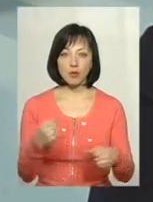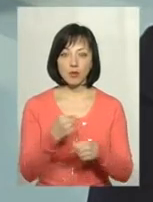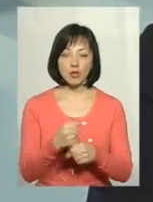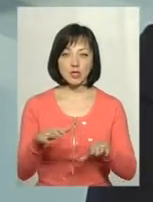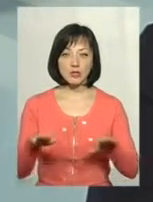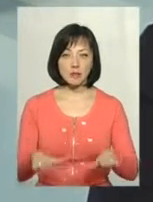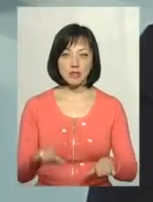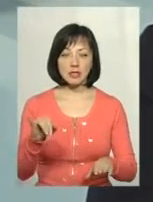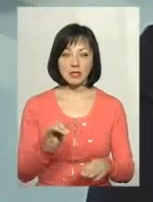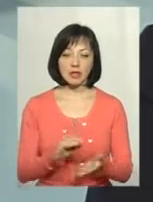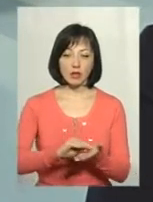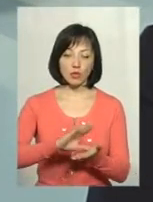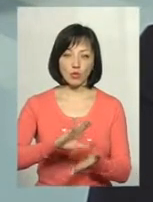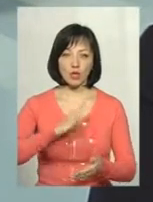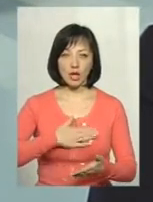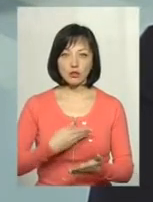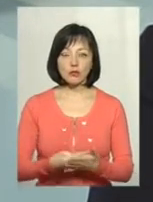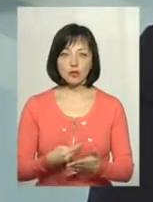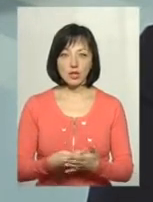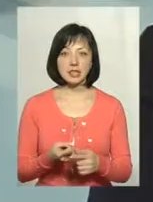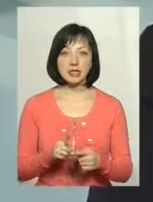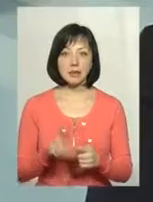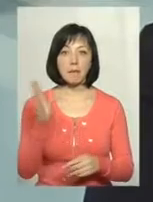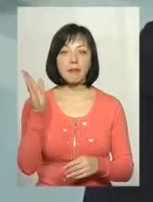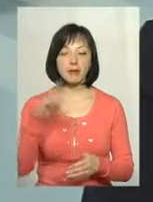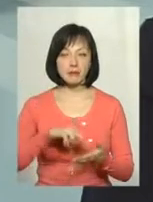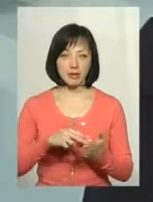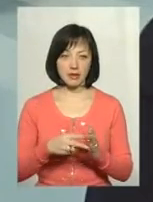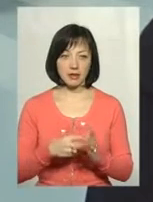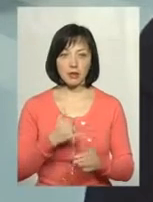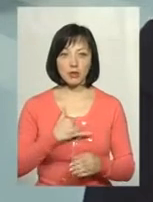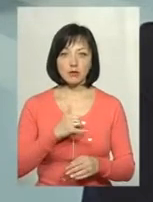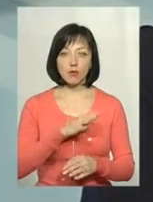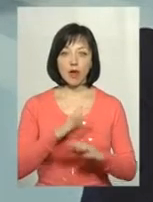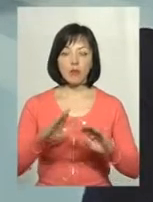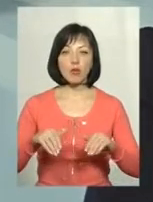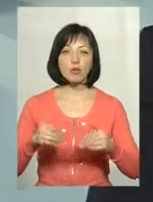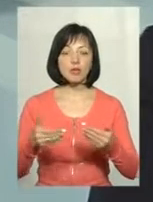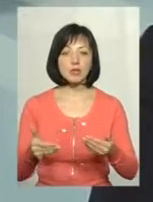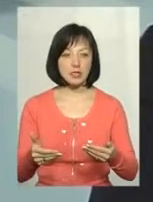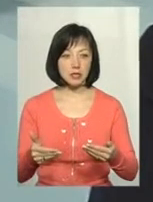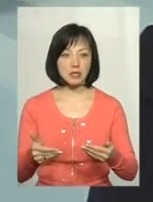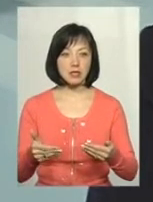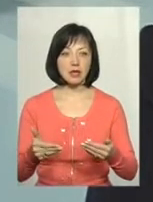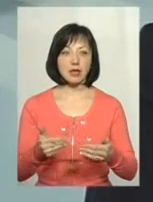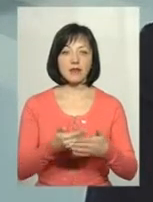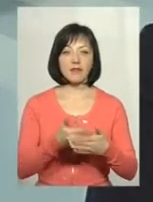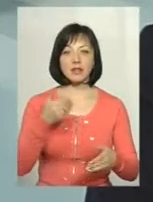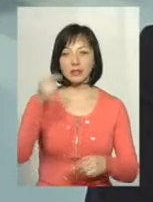по надходженню в наш бюджет, тому що це перспективно. В нас була пропозиція від